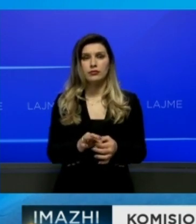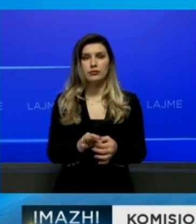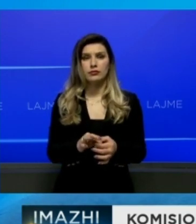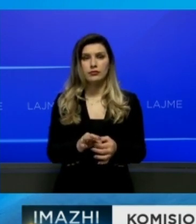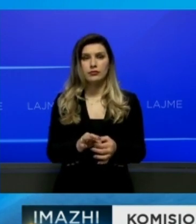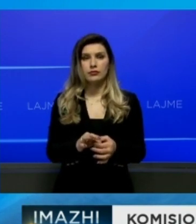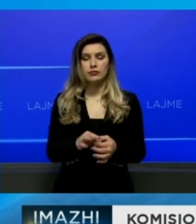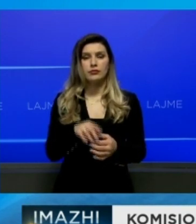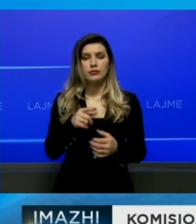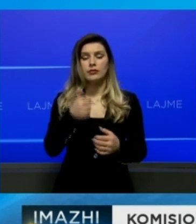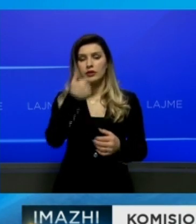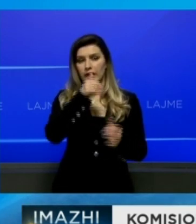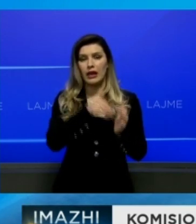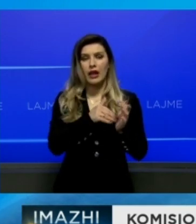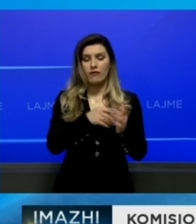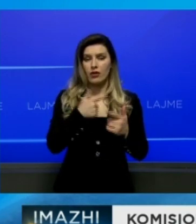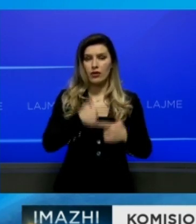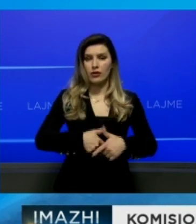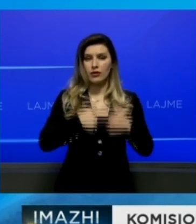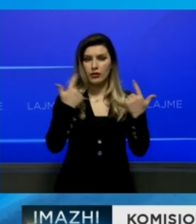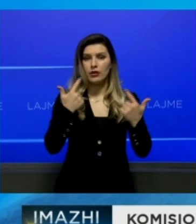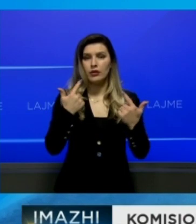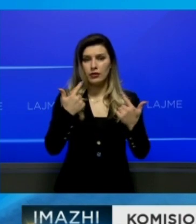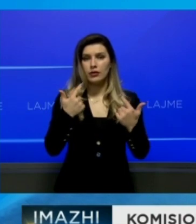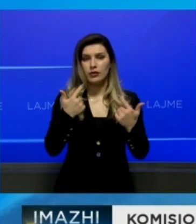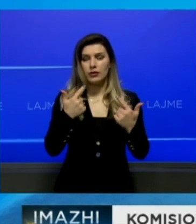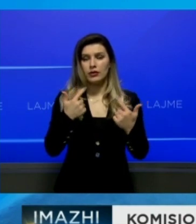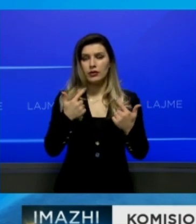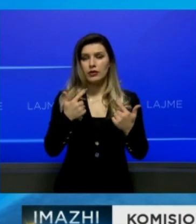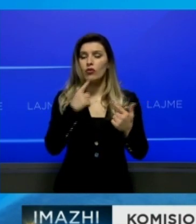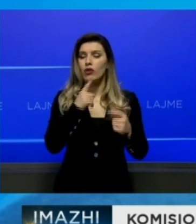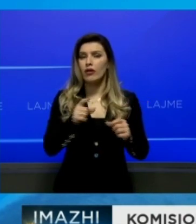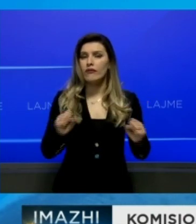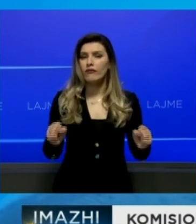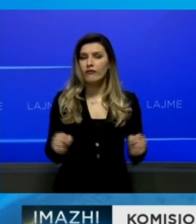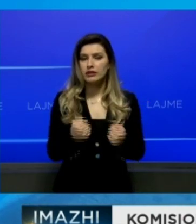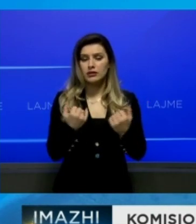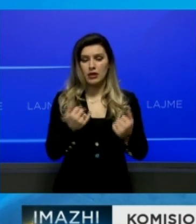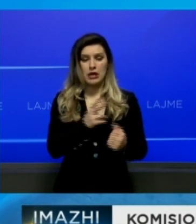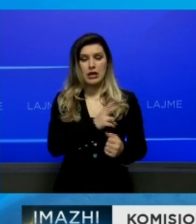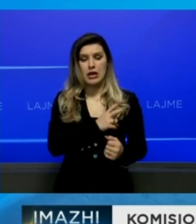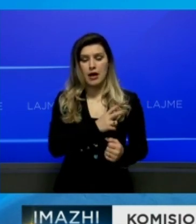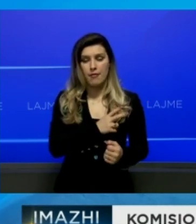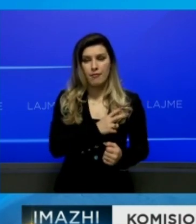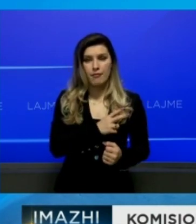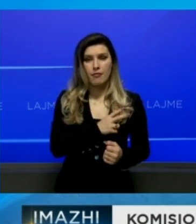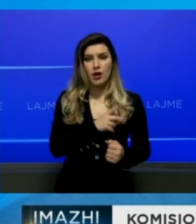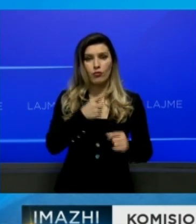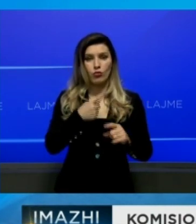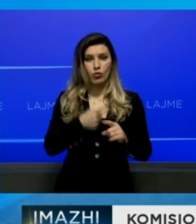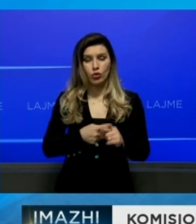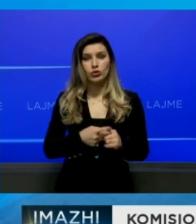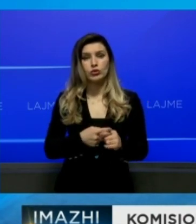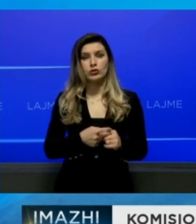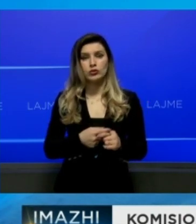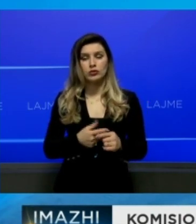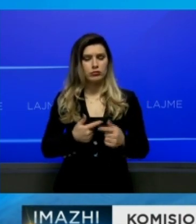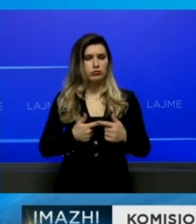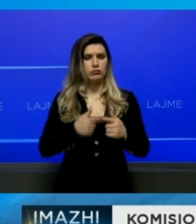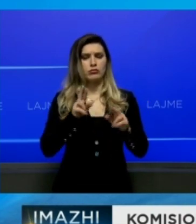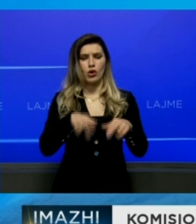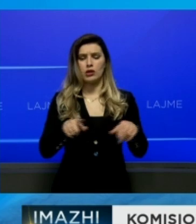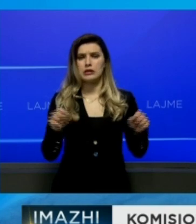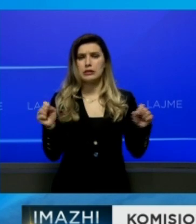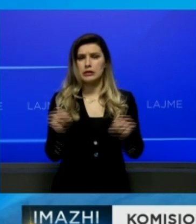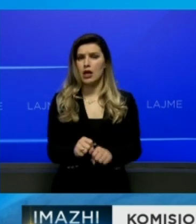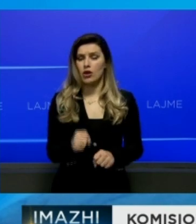luftën, por ajo që është më e vështira dhe në më vështirë të cilën ekziston edhe që është shumë serioz, është